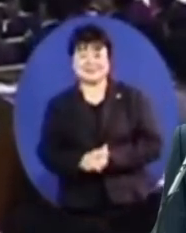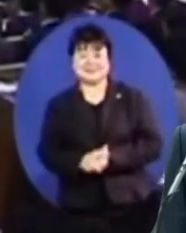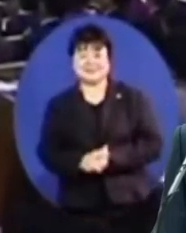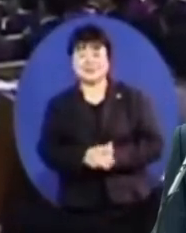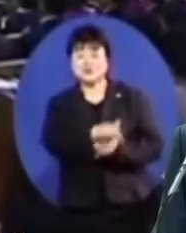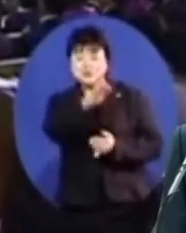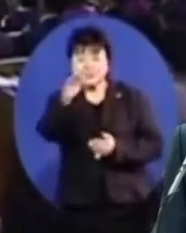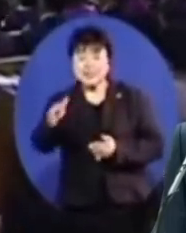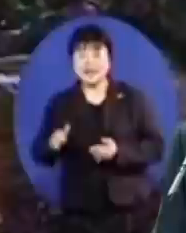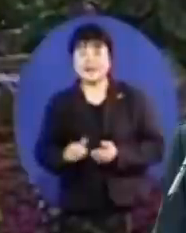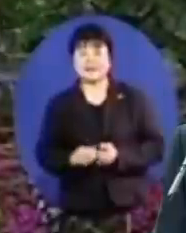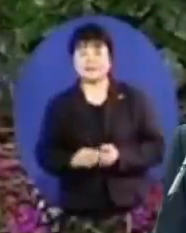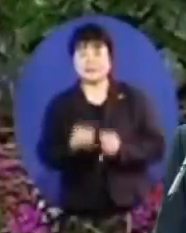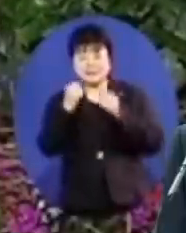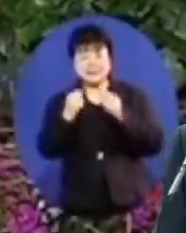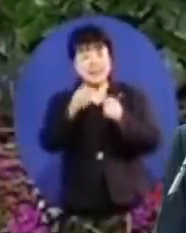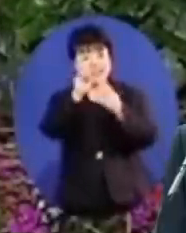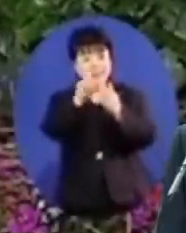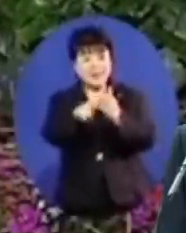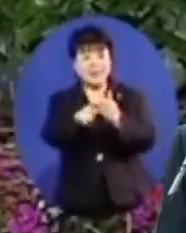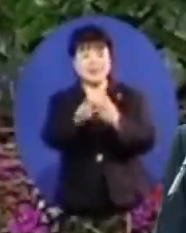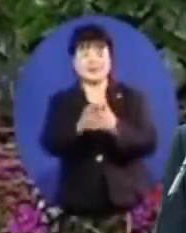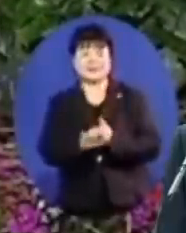우리가 이 세상에 사는 동안에